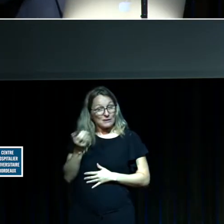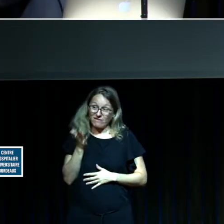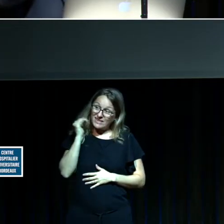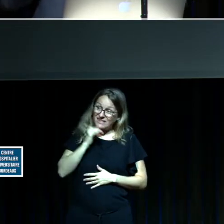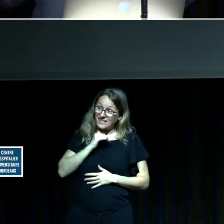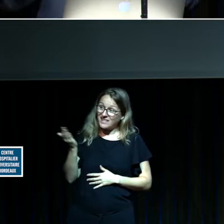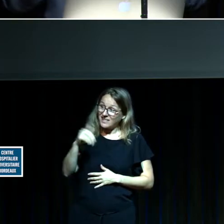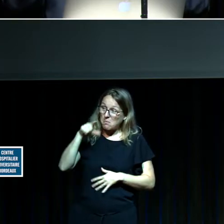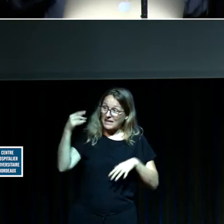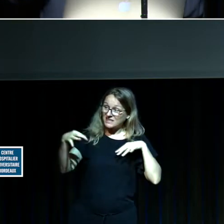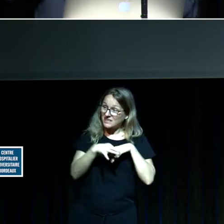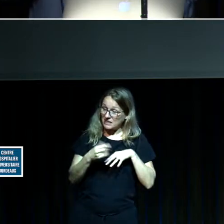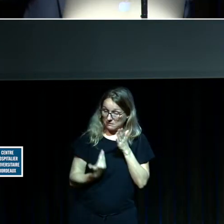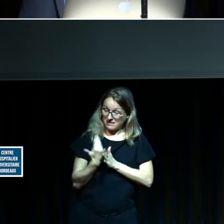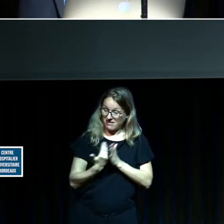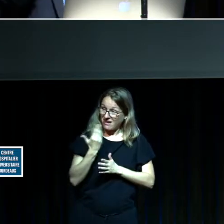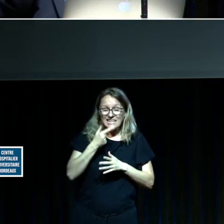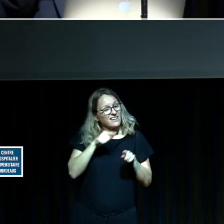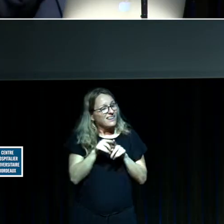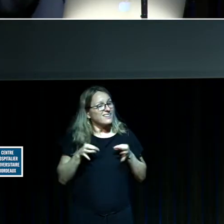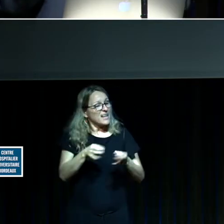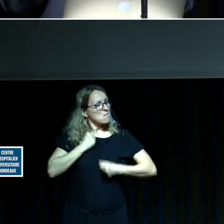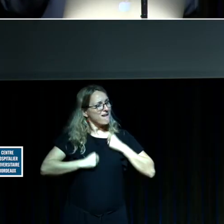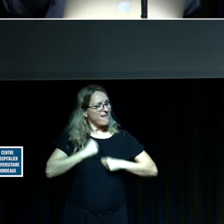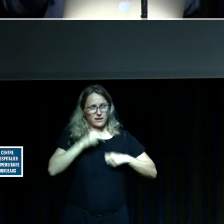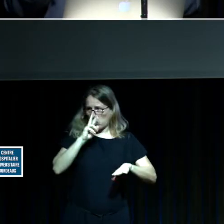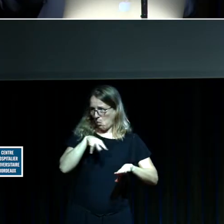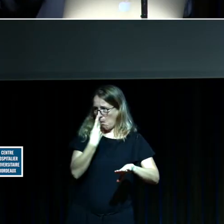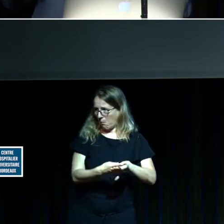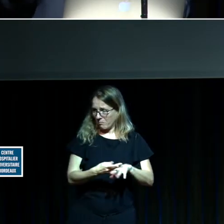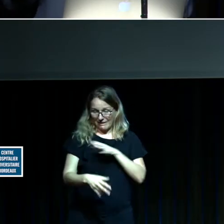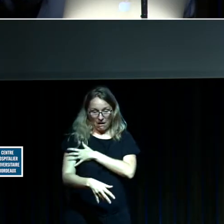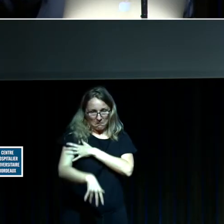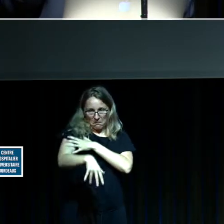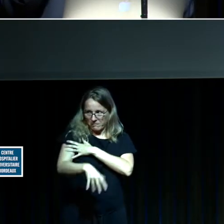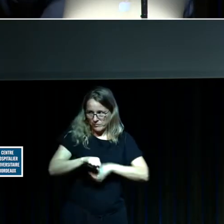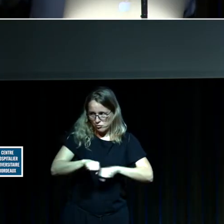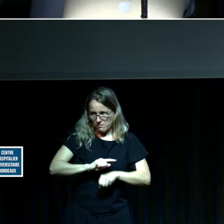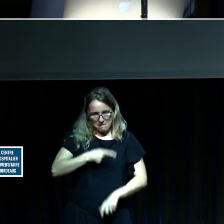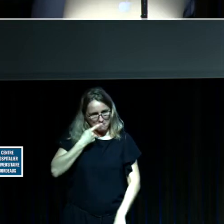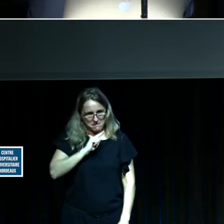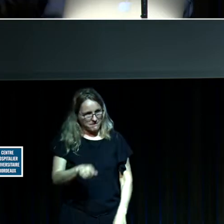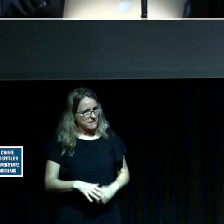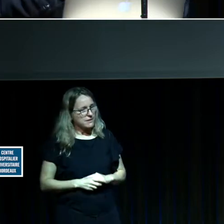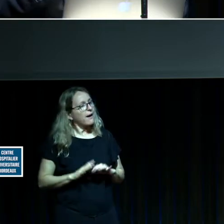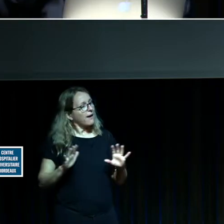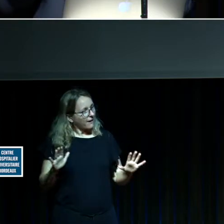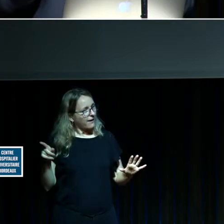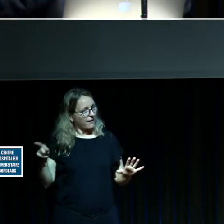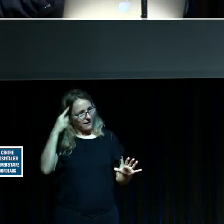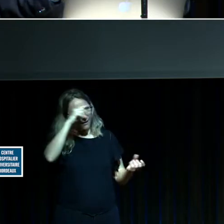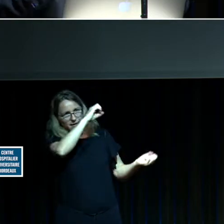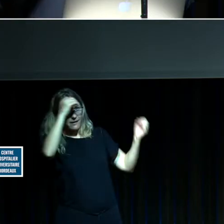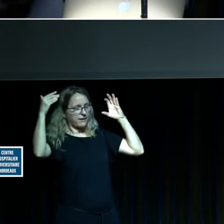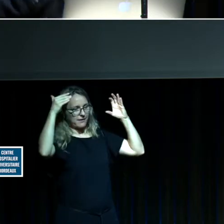vite, mon mari ce matin dans la salle de bain est tombé, il peut plus se relever, il bouge pas le bras droit, il parle plus. Bon, ça, normalement, ça doit faire